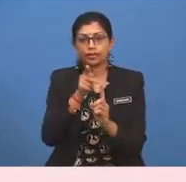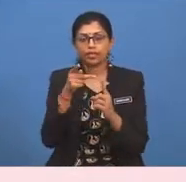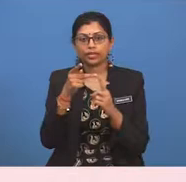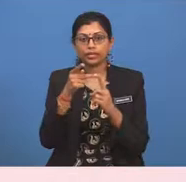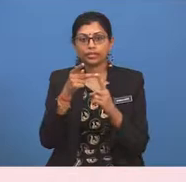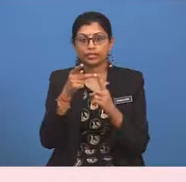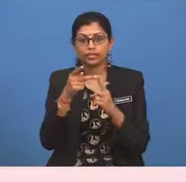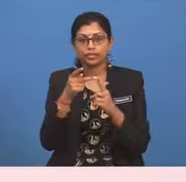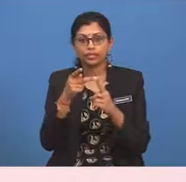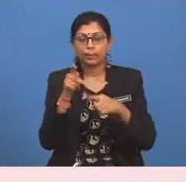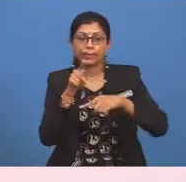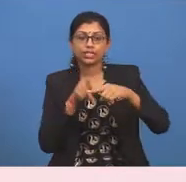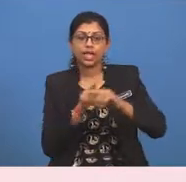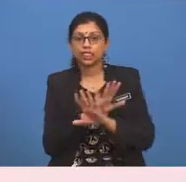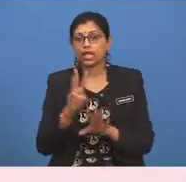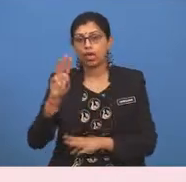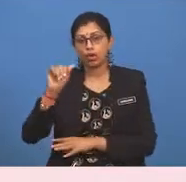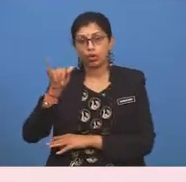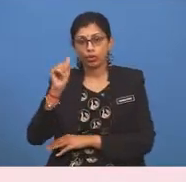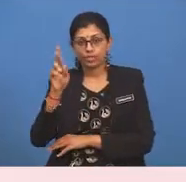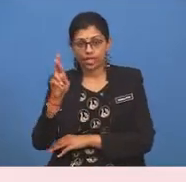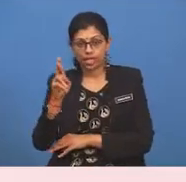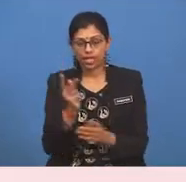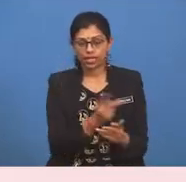tak wajar, iaitu